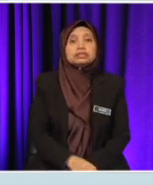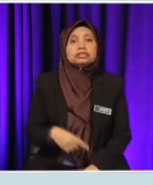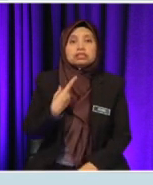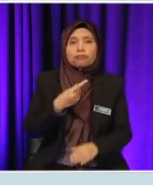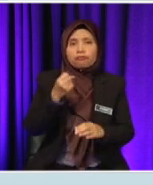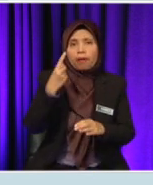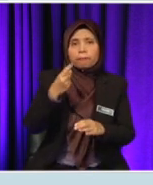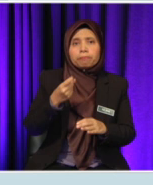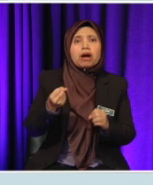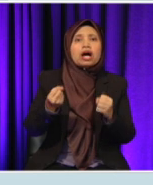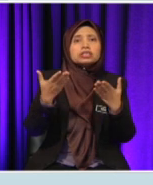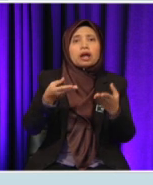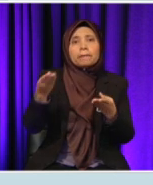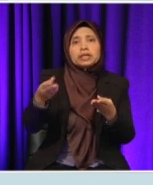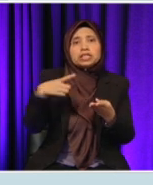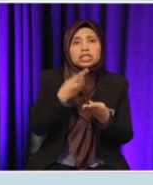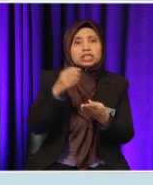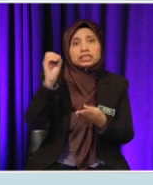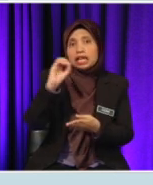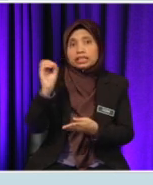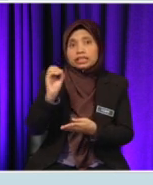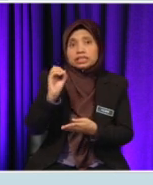banyak benih kita macam-macam